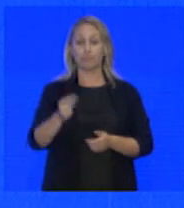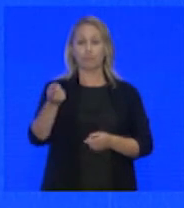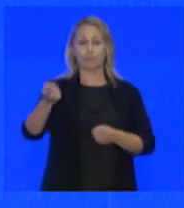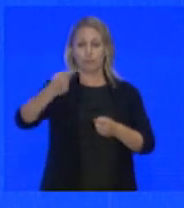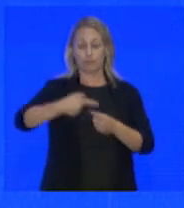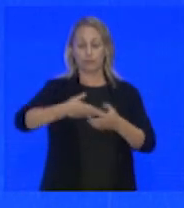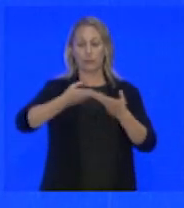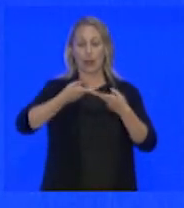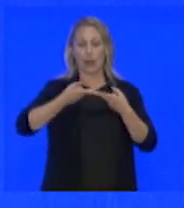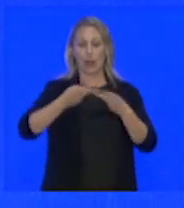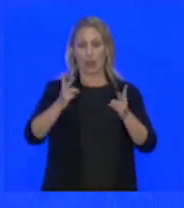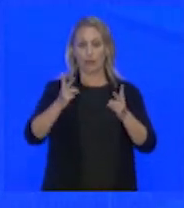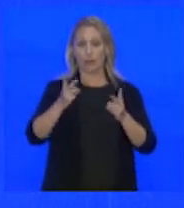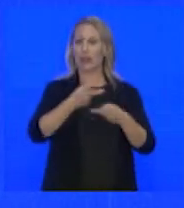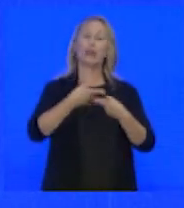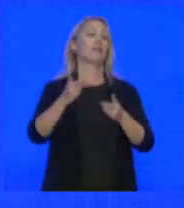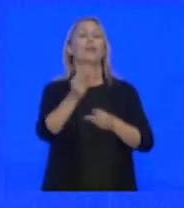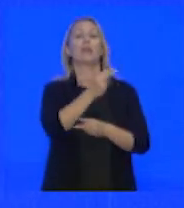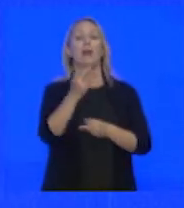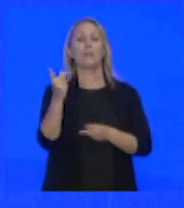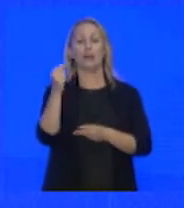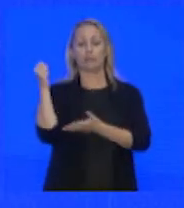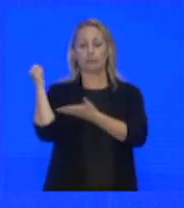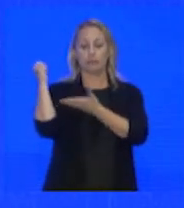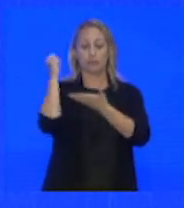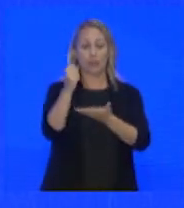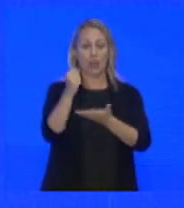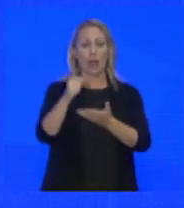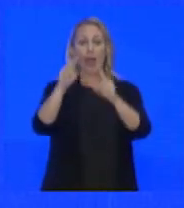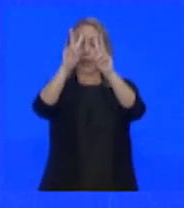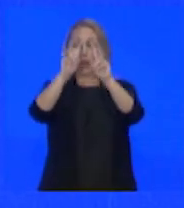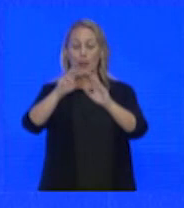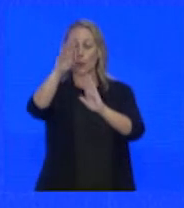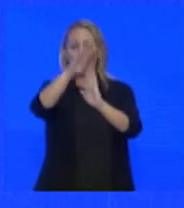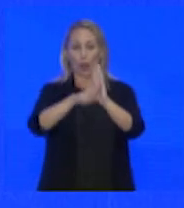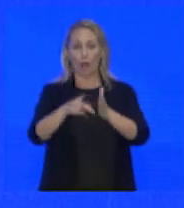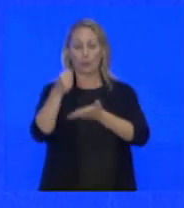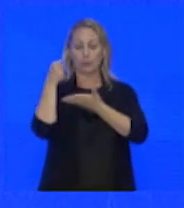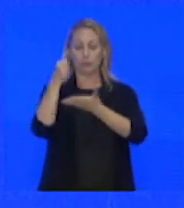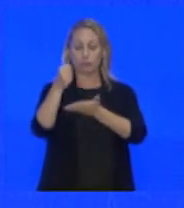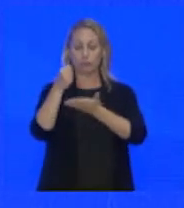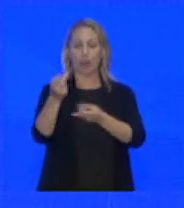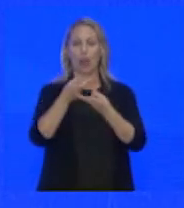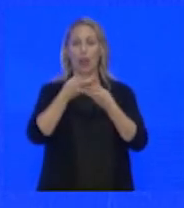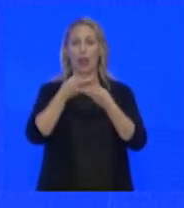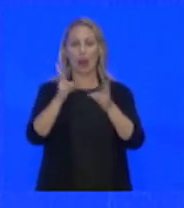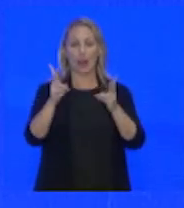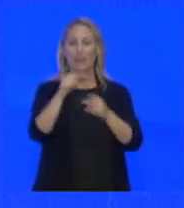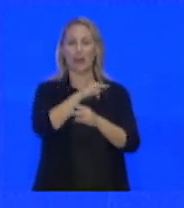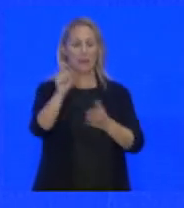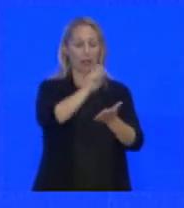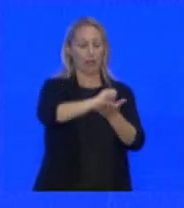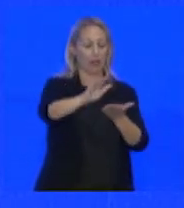απελευθερώνουμε τη χρηματοδότηση των ερευνητικών μας προγραμμάτων από το βραχνά της